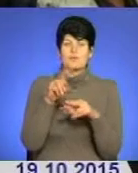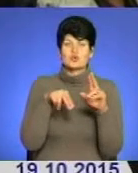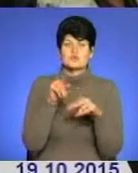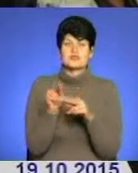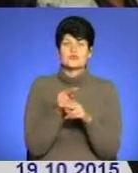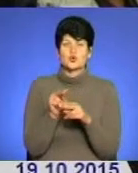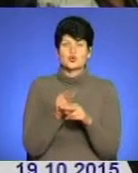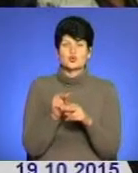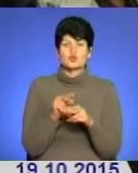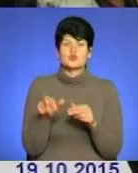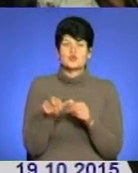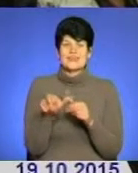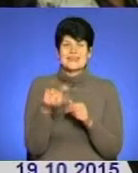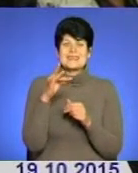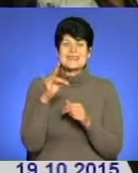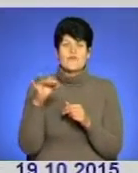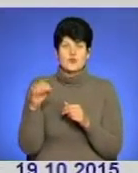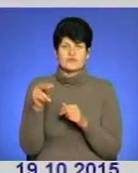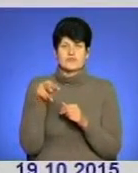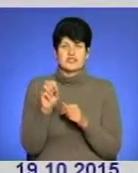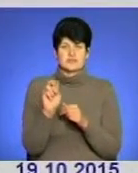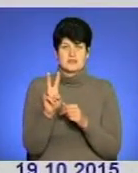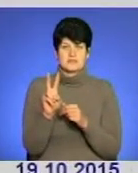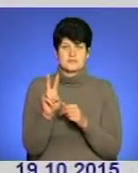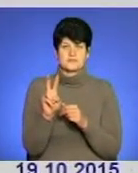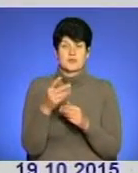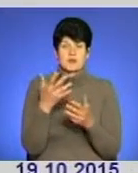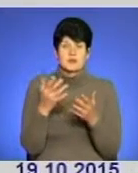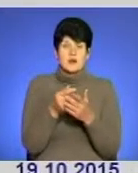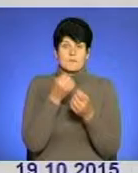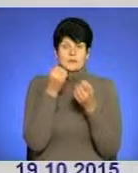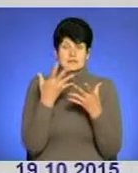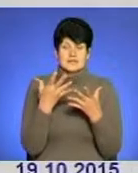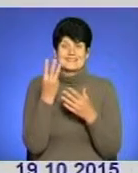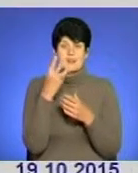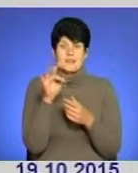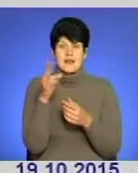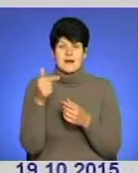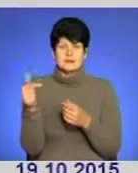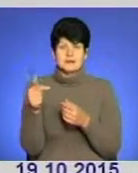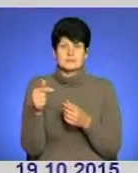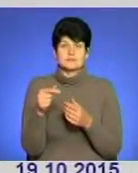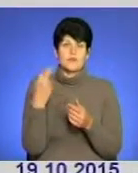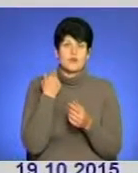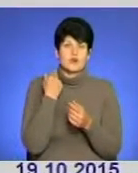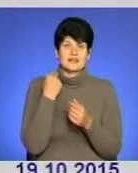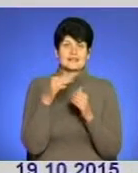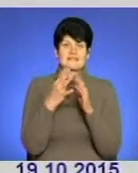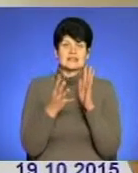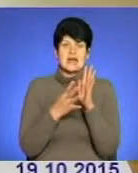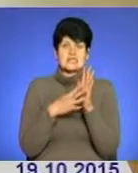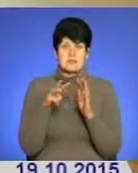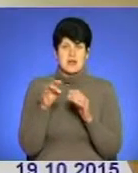доріг, в тому числі Євро-2012. Тобто на поточний стан доріг 3 мільярди, борги 19